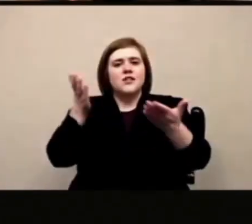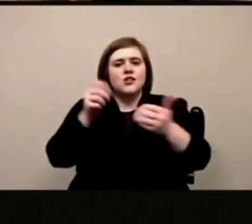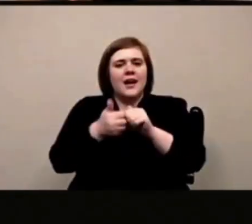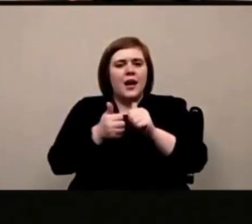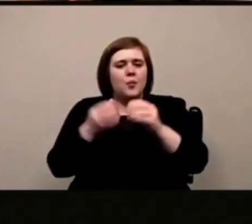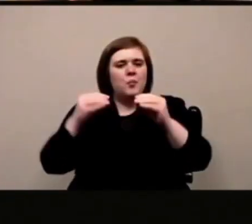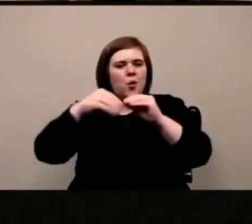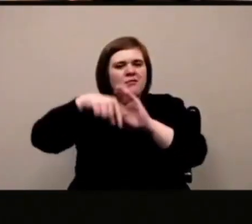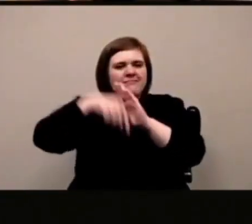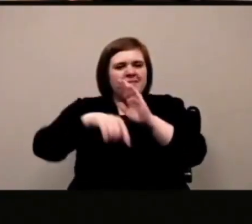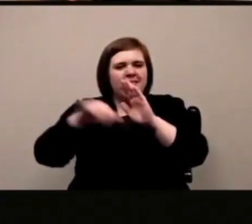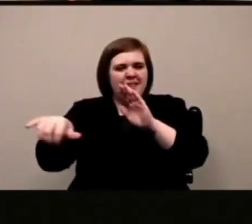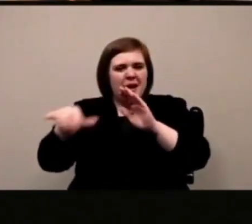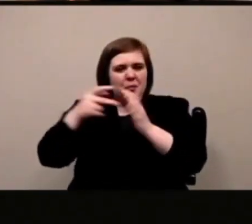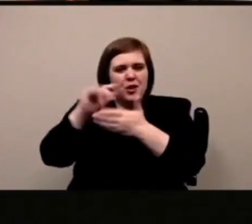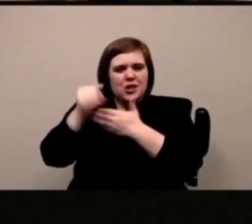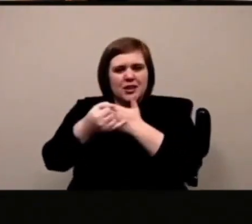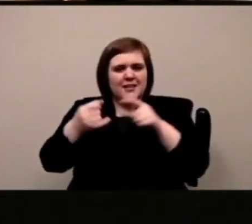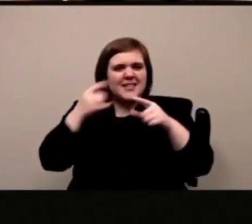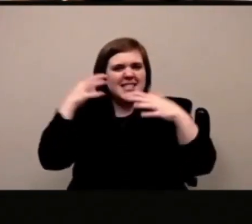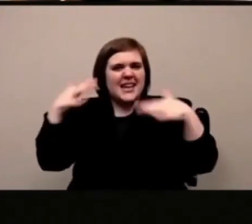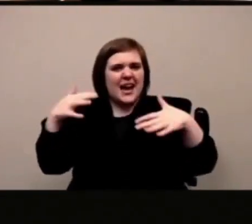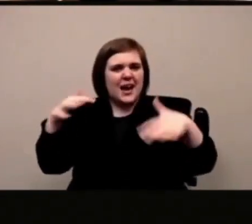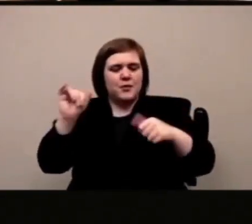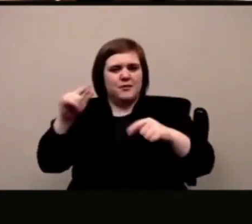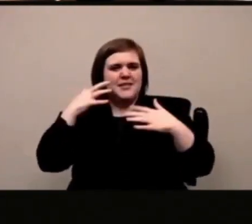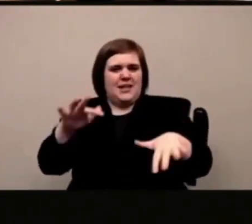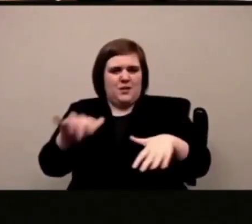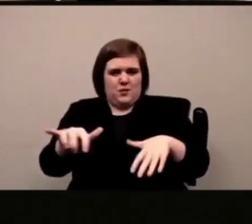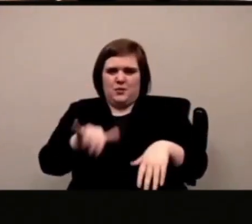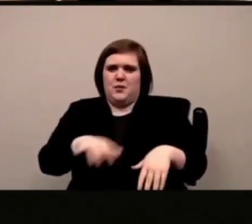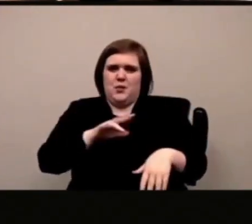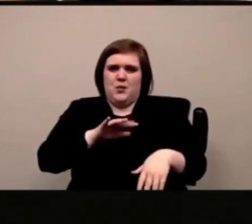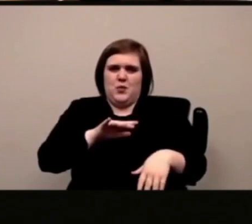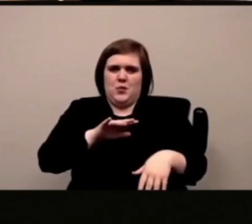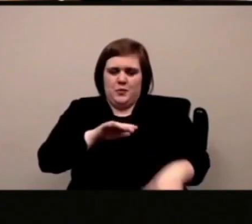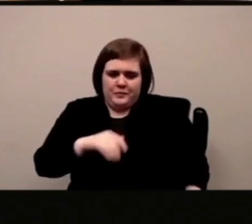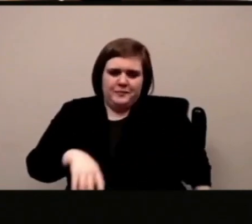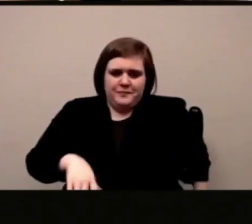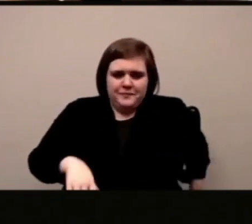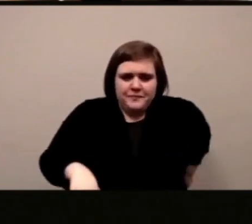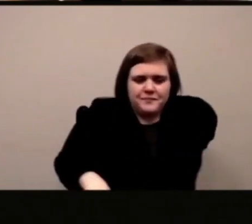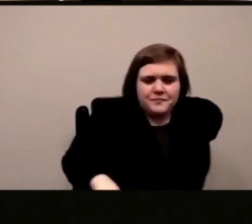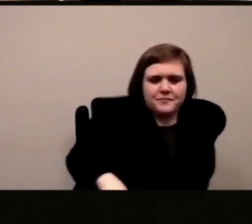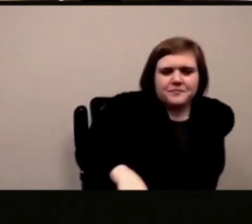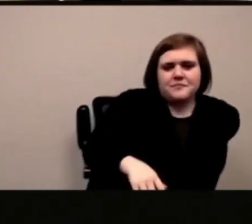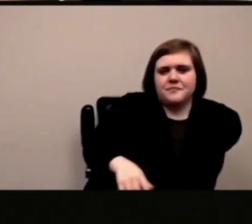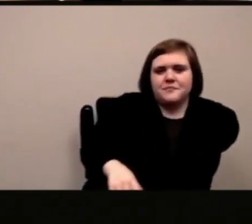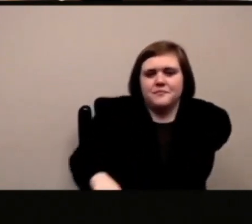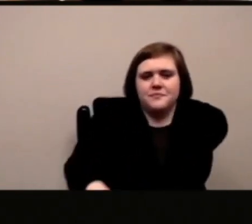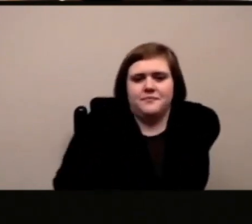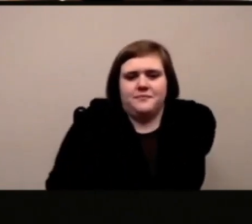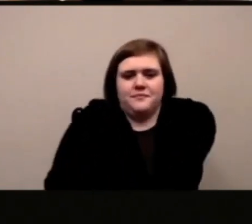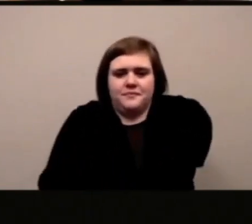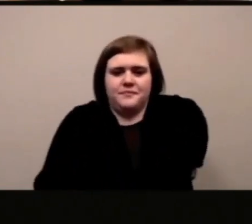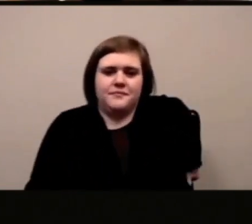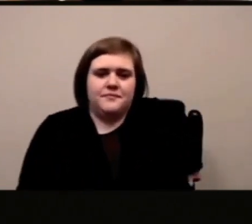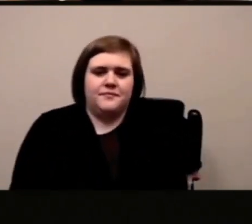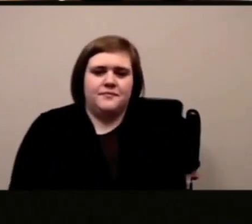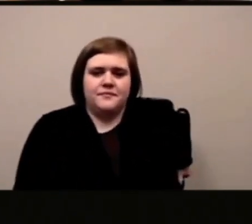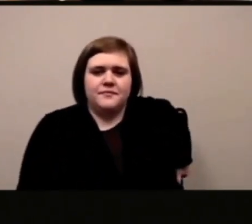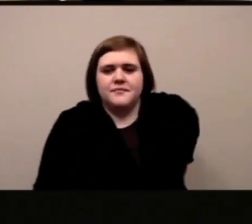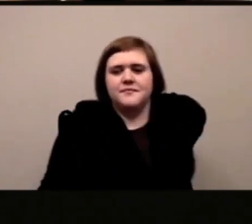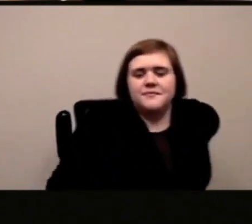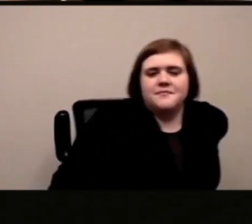なとドラゴンの出来上がりですね今の後ホビーの後プロジェクトについて提案ははい